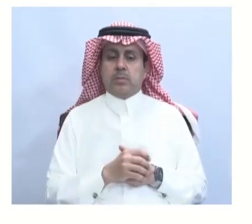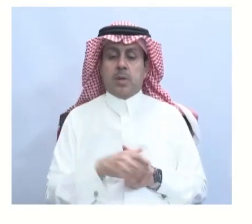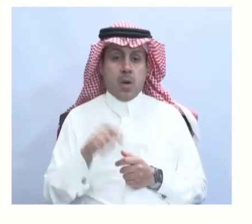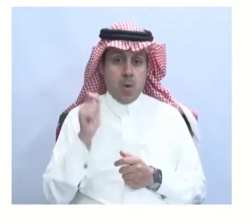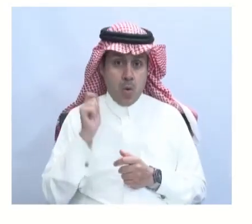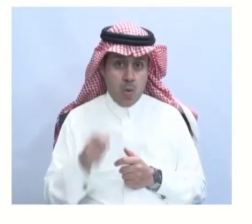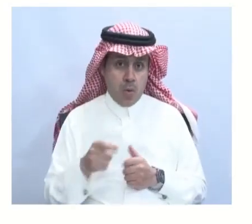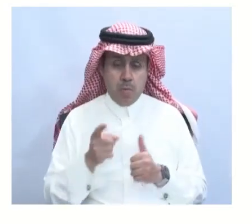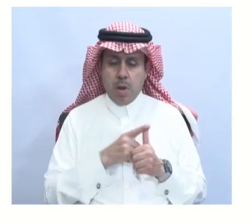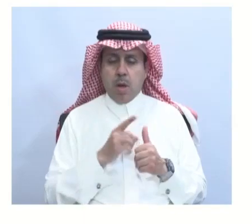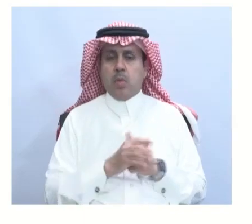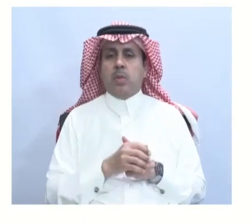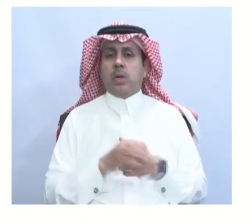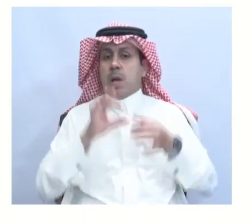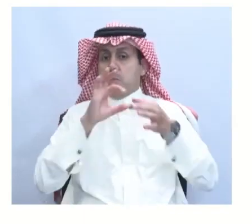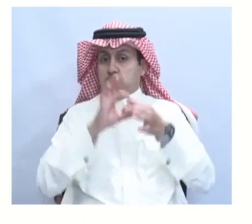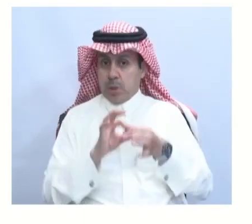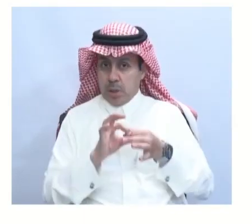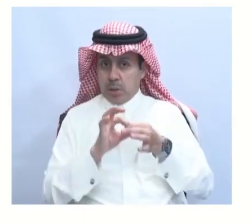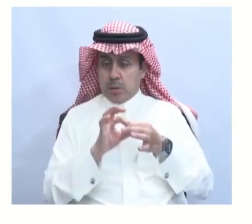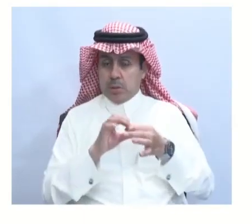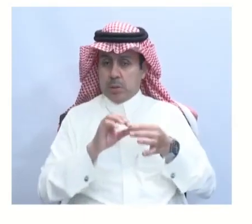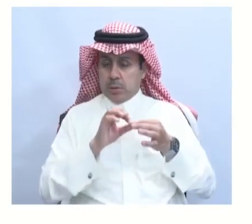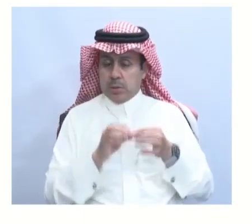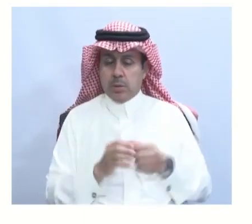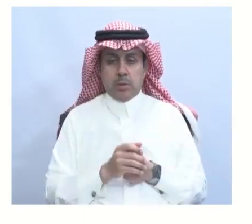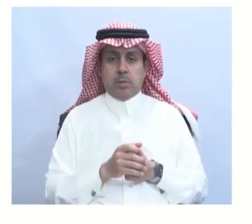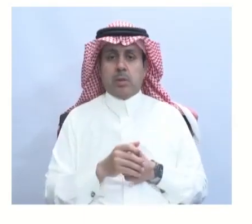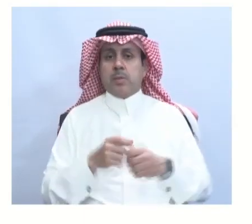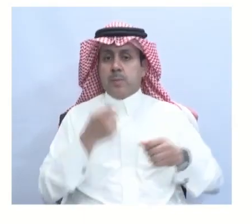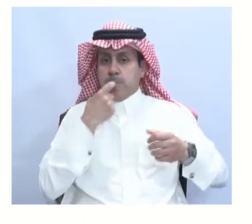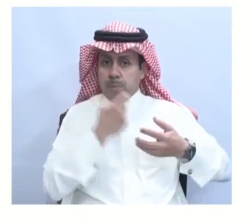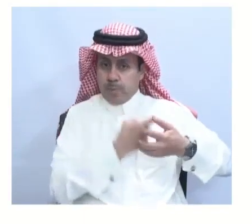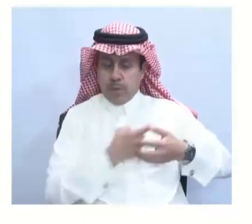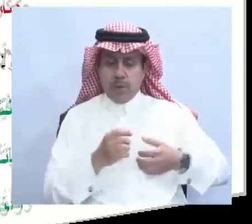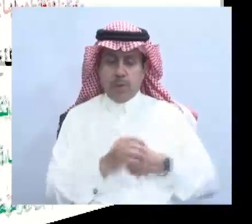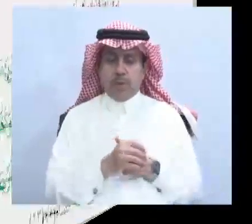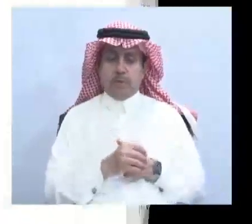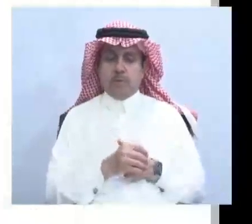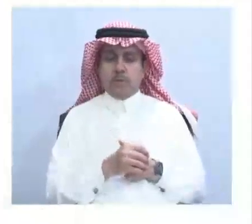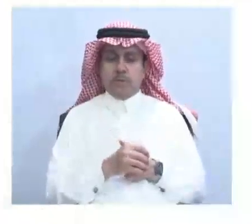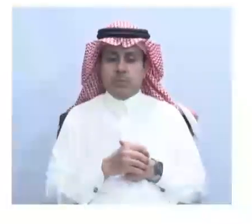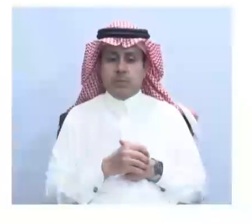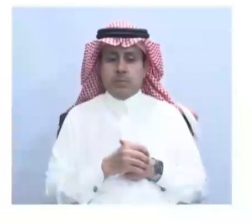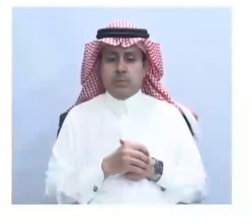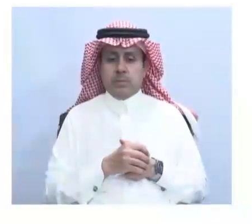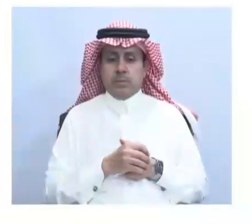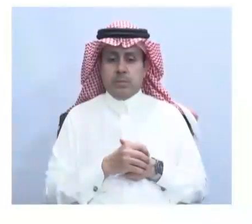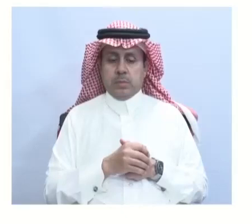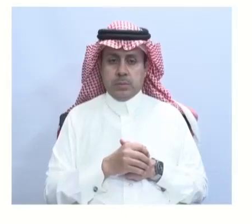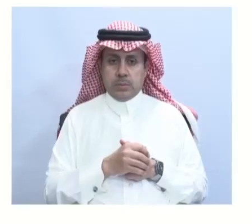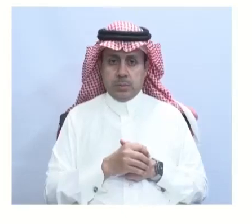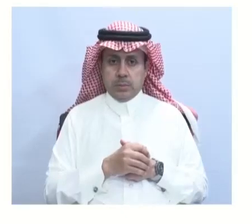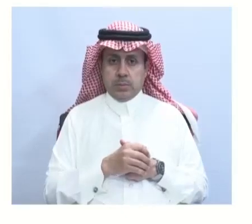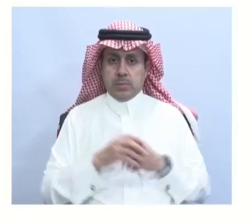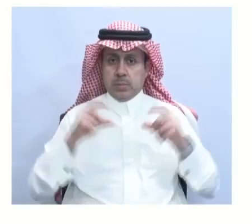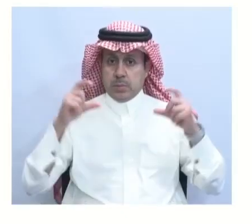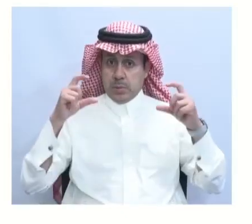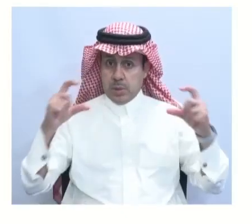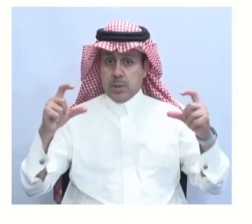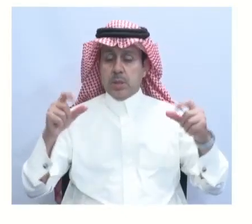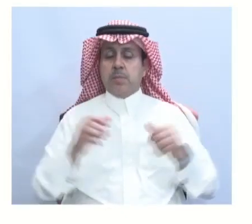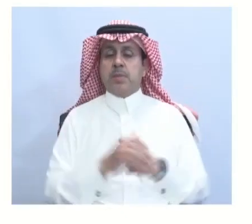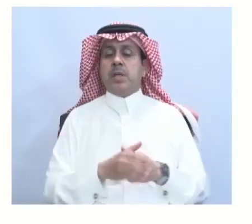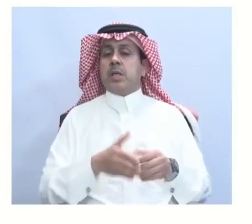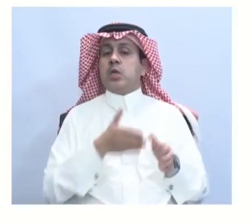الحكم الاول المتعلق بالرضاع ناتي ايها الطلاب والطالبات هنا دليل من السنه